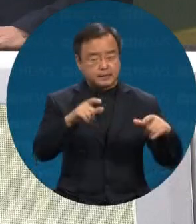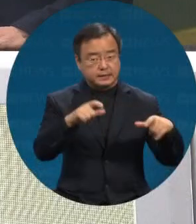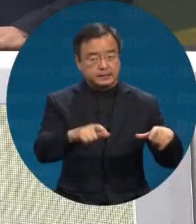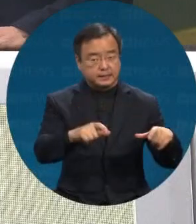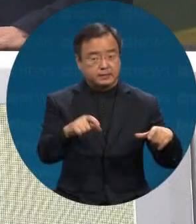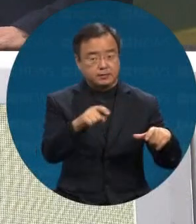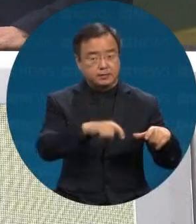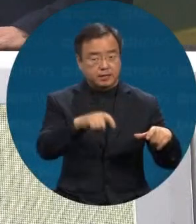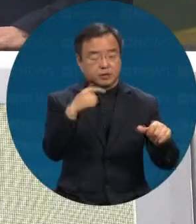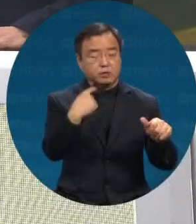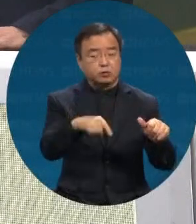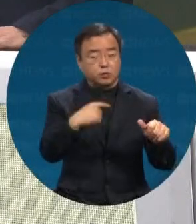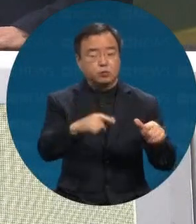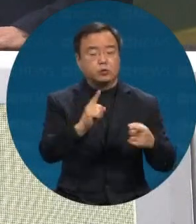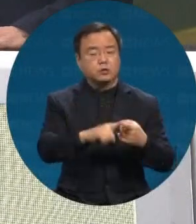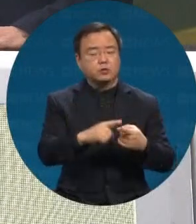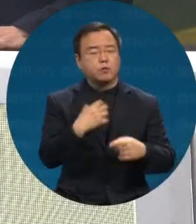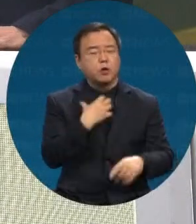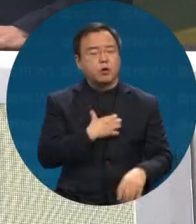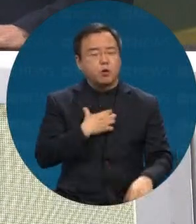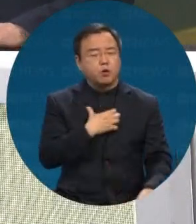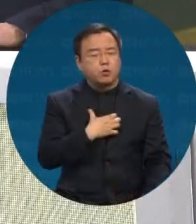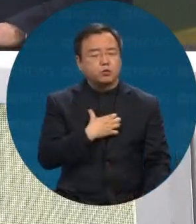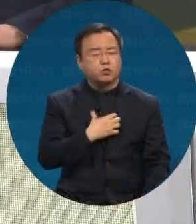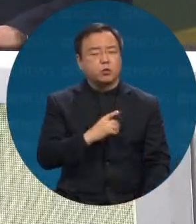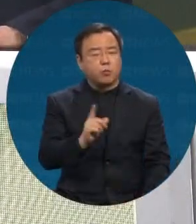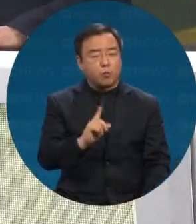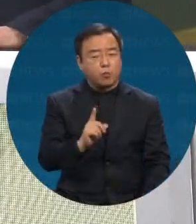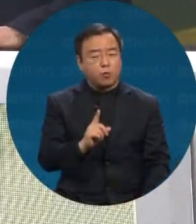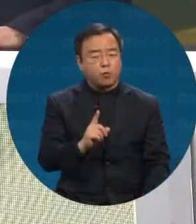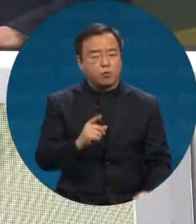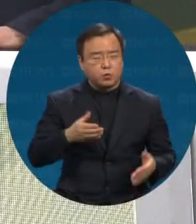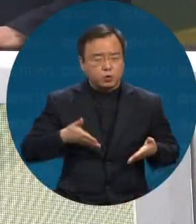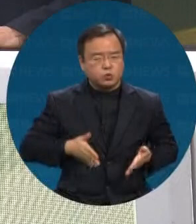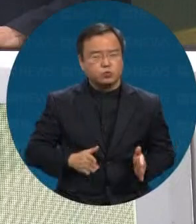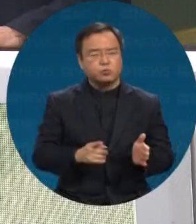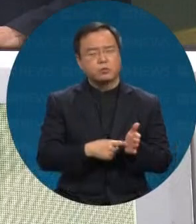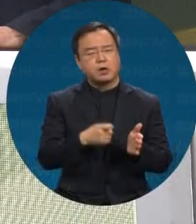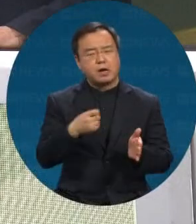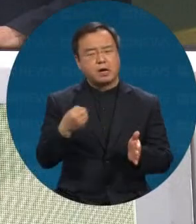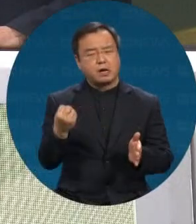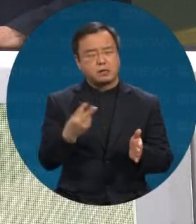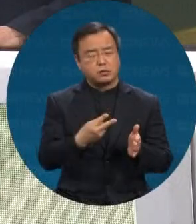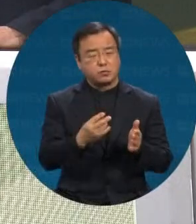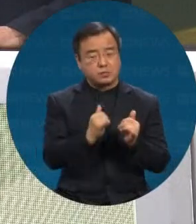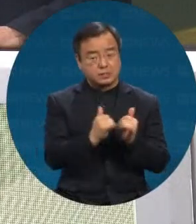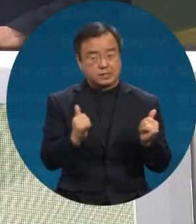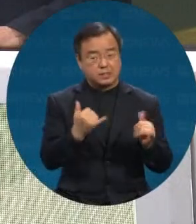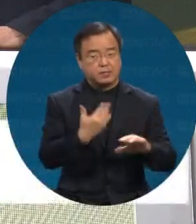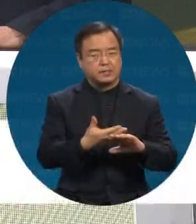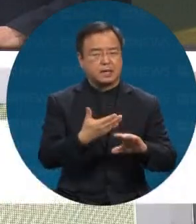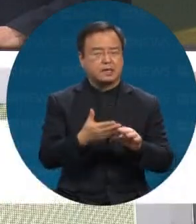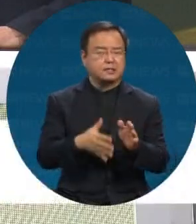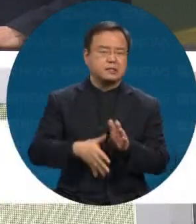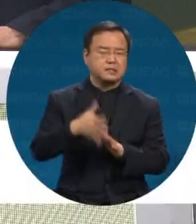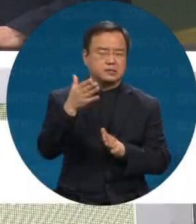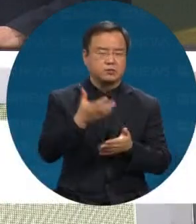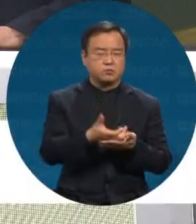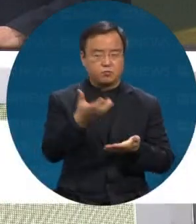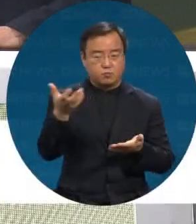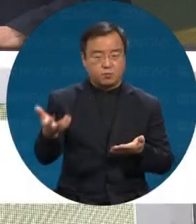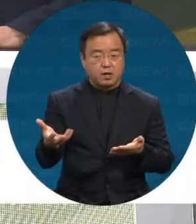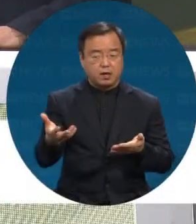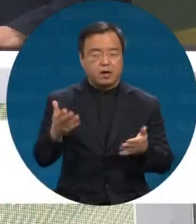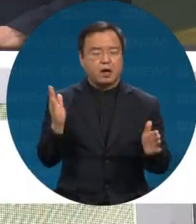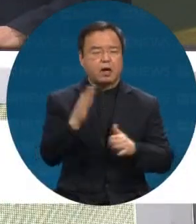교육에서는요 아무래도 걱정이 되는 문제 중에 하나가이 저출생과 인구 유출로 인한 학력 인구 감소 문제일